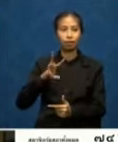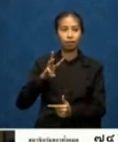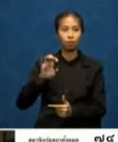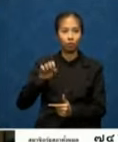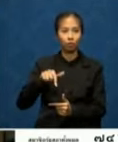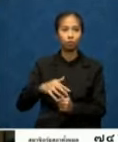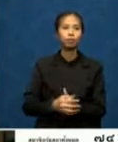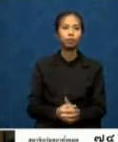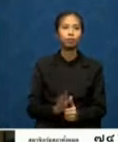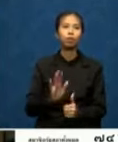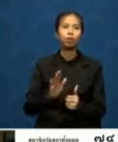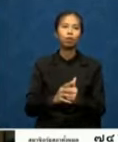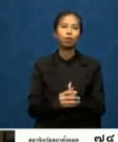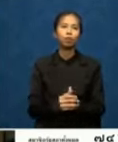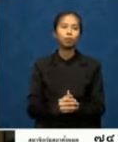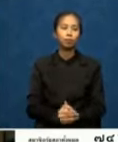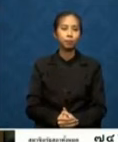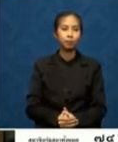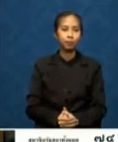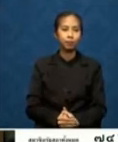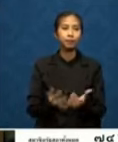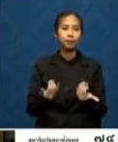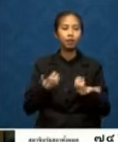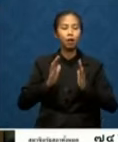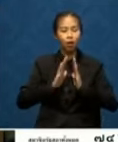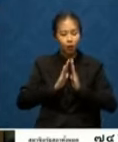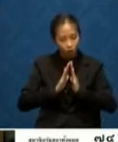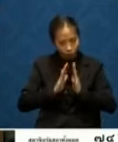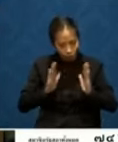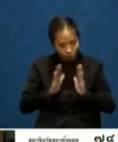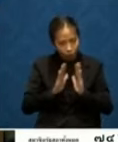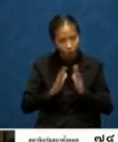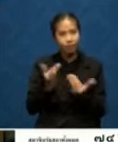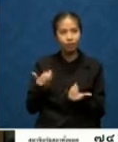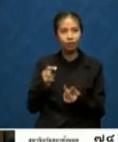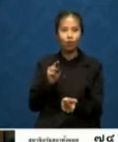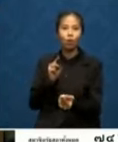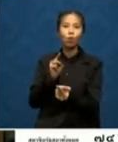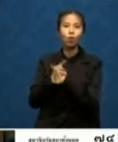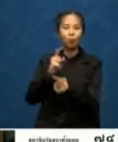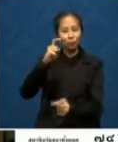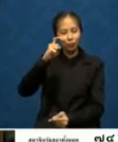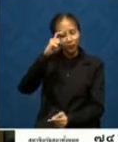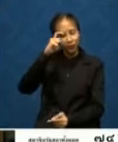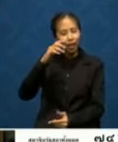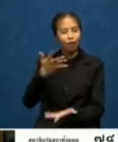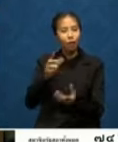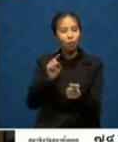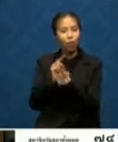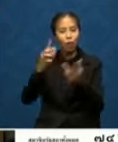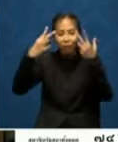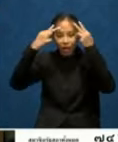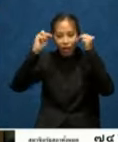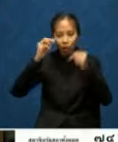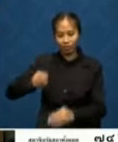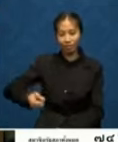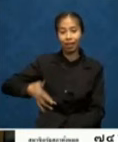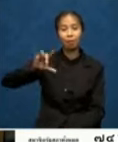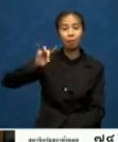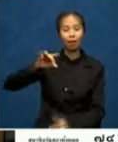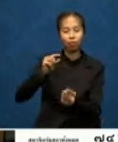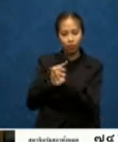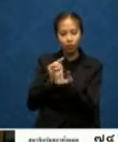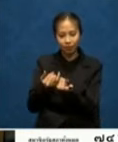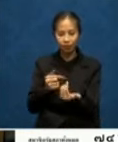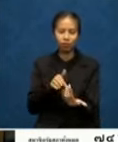ตำบลลำไพลของอำเภอเทพาขอบคุณนะครับเมื่อกี้ผมเจอท่านนายกที่ชั้น 8ผมได้ฟังคำแถลงนโยบายของ